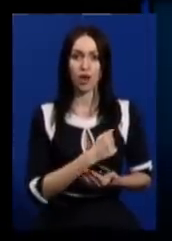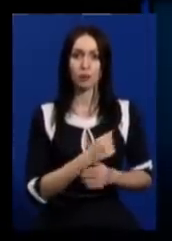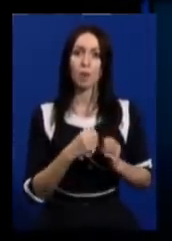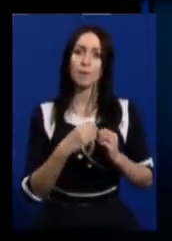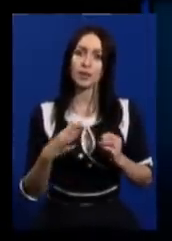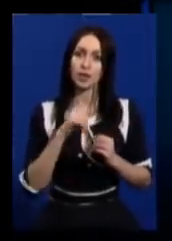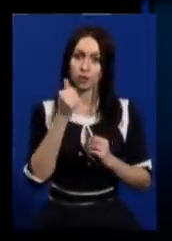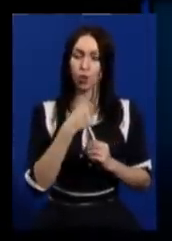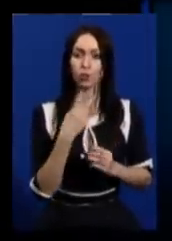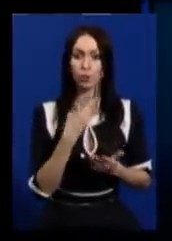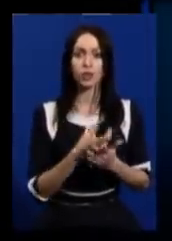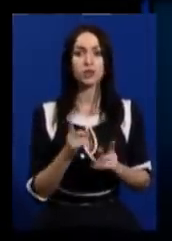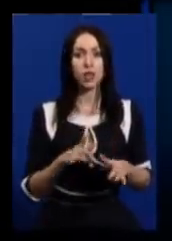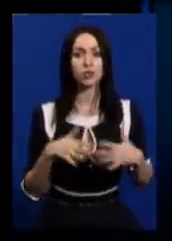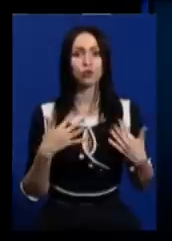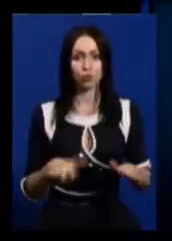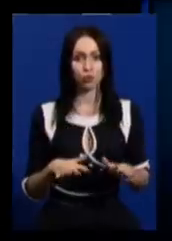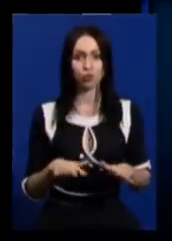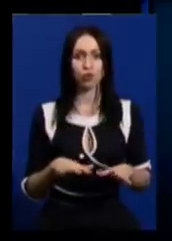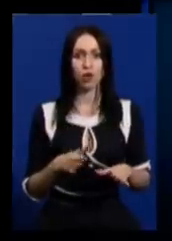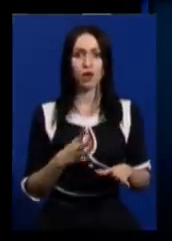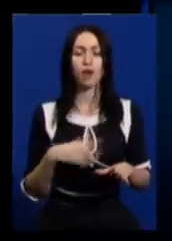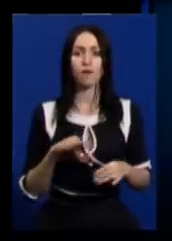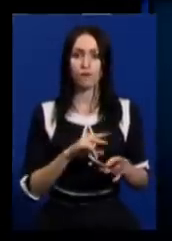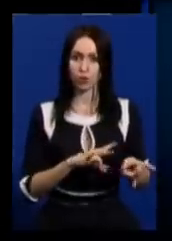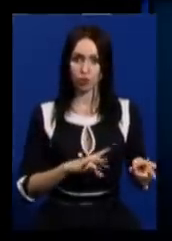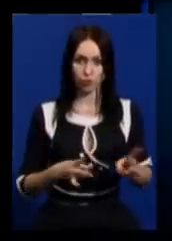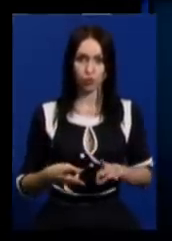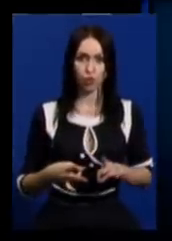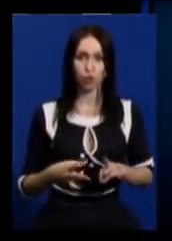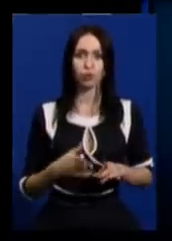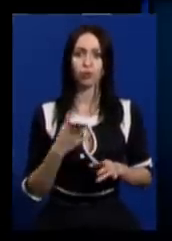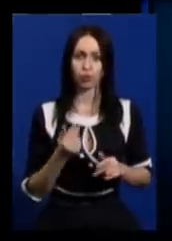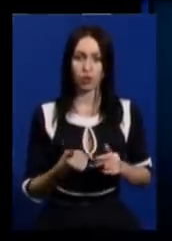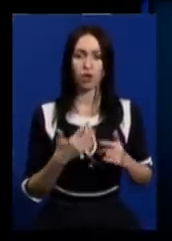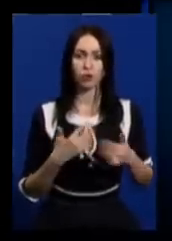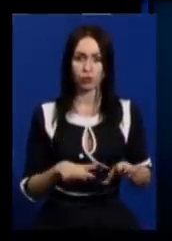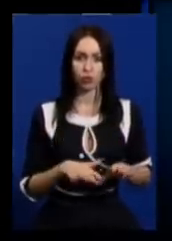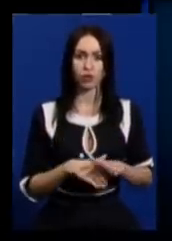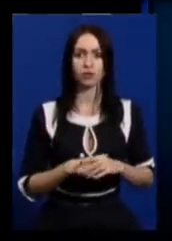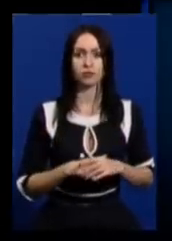рік показав, що вже все вийшло в норму. Включилися механізми. Так, да, механізм включився,